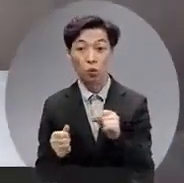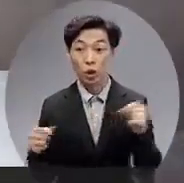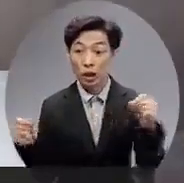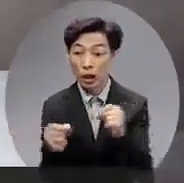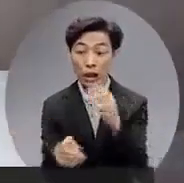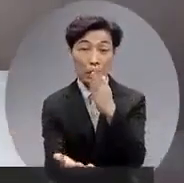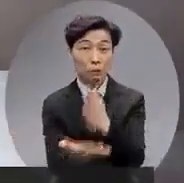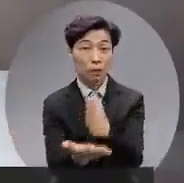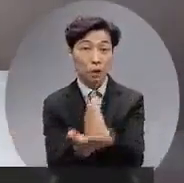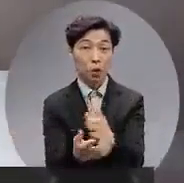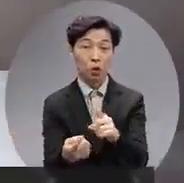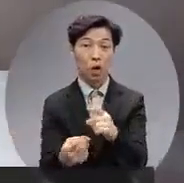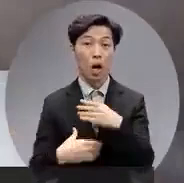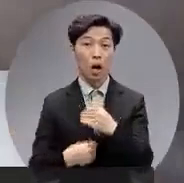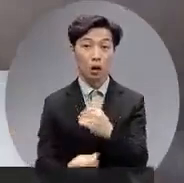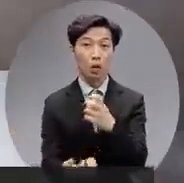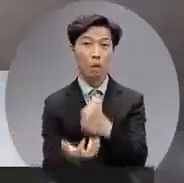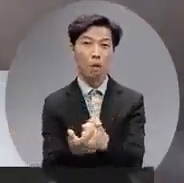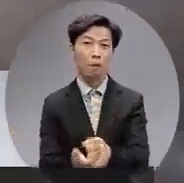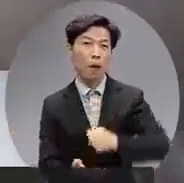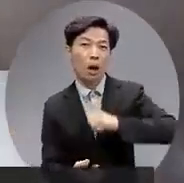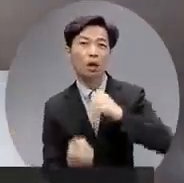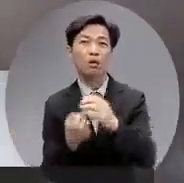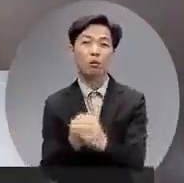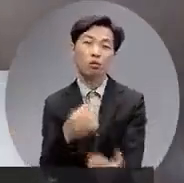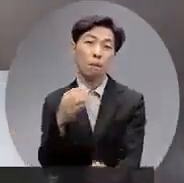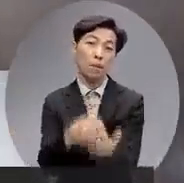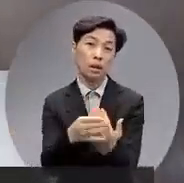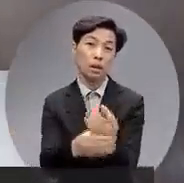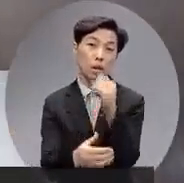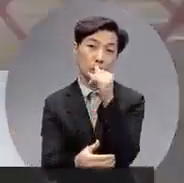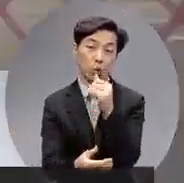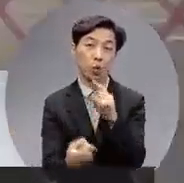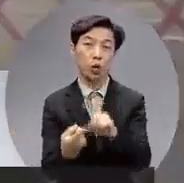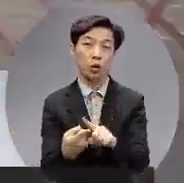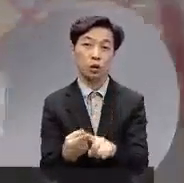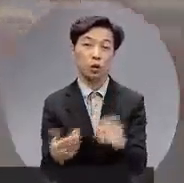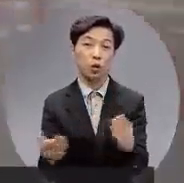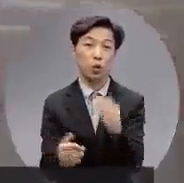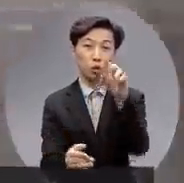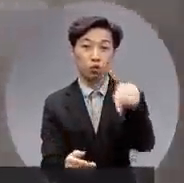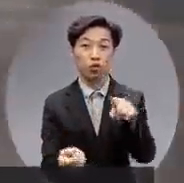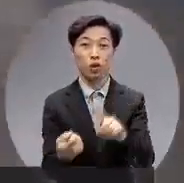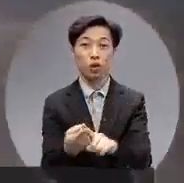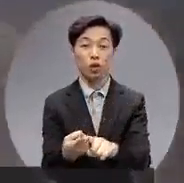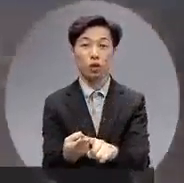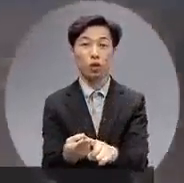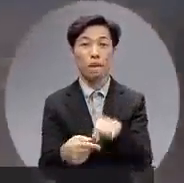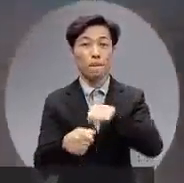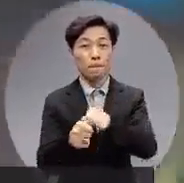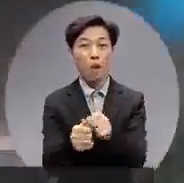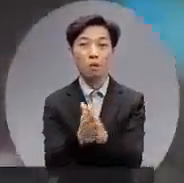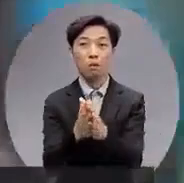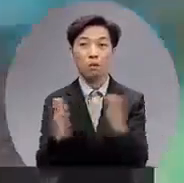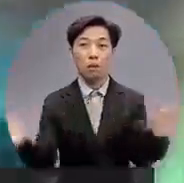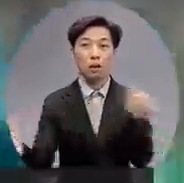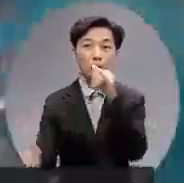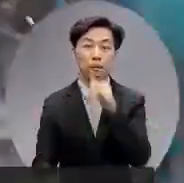안전수칙을 어긴 결과였는데요 노동부는 사법처리에 들어갔습니다 김은초 기자입니다